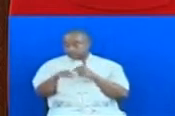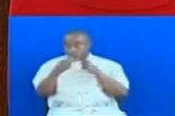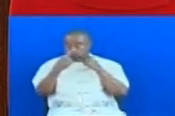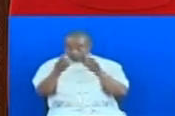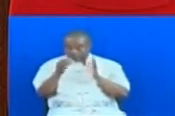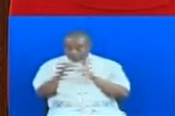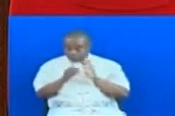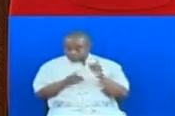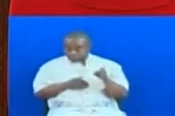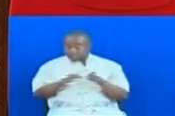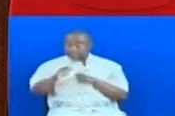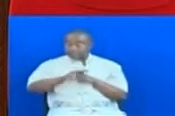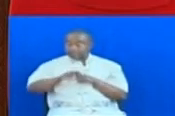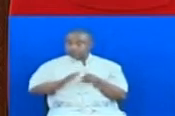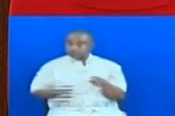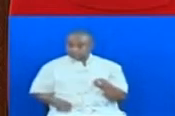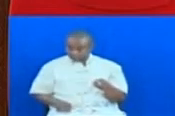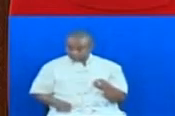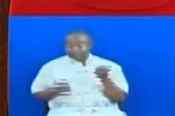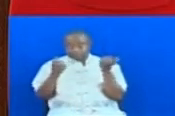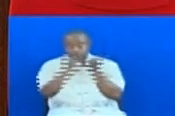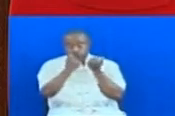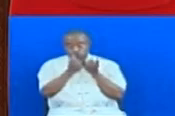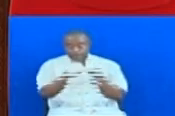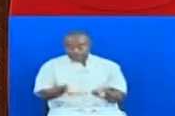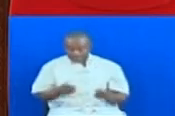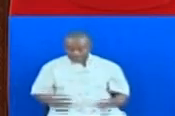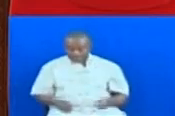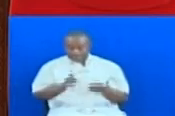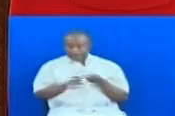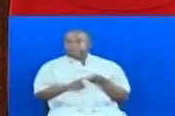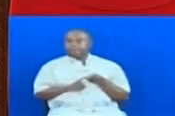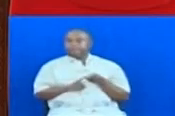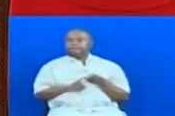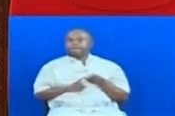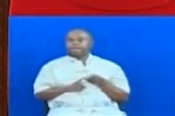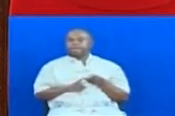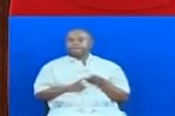sheria ya matumizi iliyotungwa na bunge. Mbili,